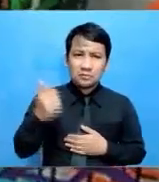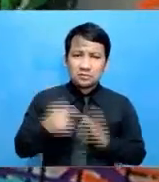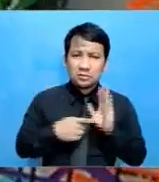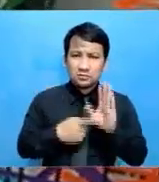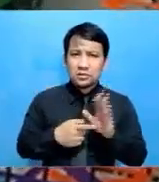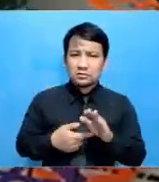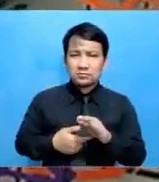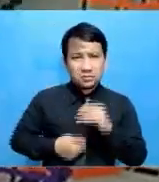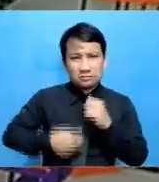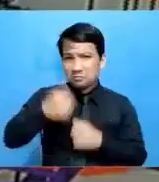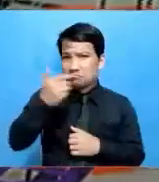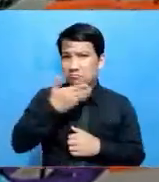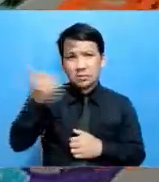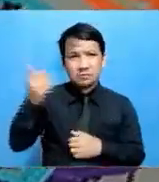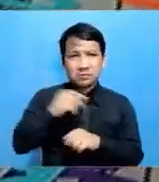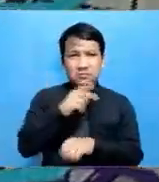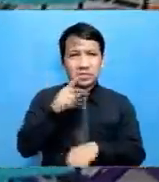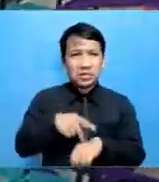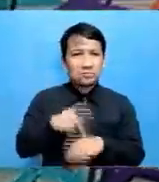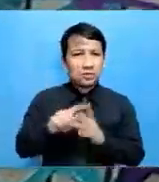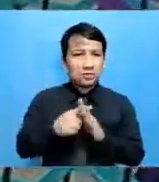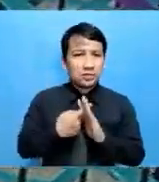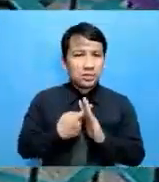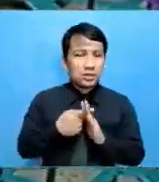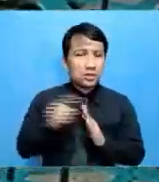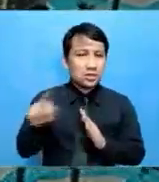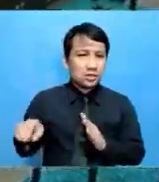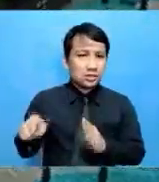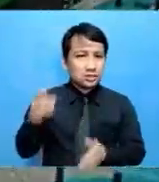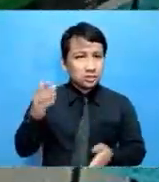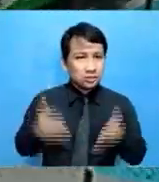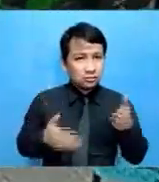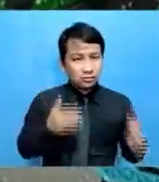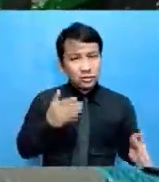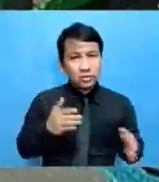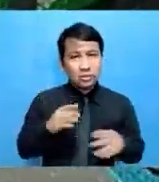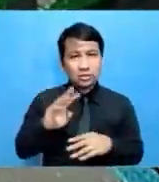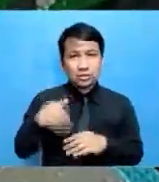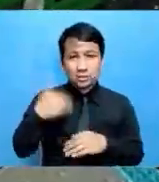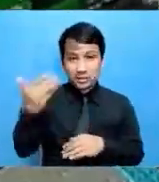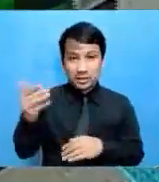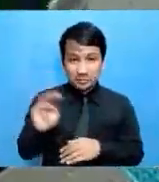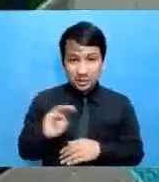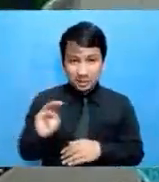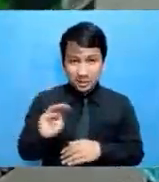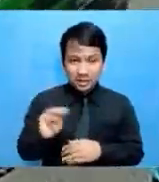Philippines. Magsisimula ang Virtual VEX Robotics World Championship sa Lunes.